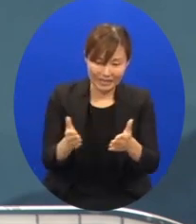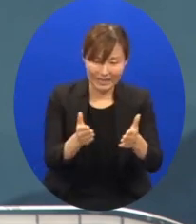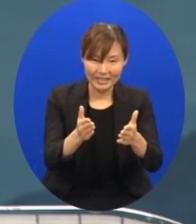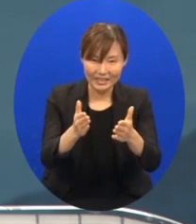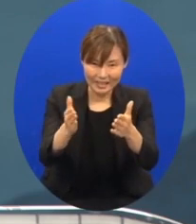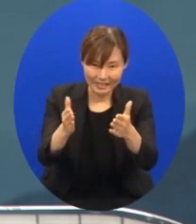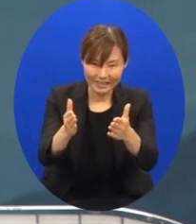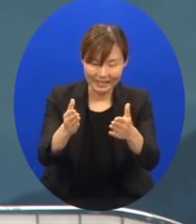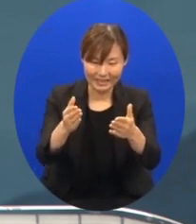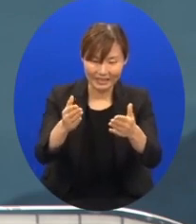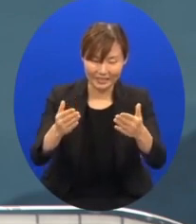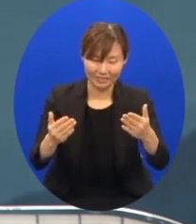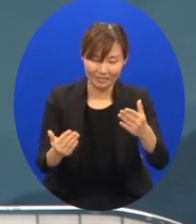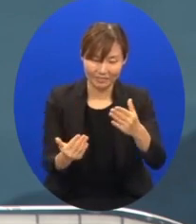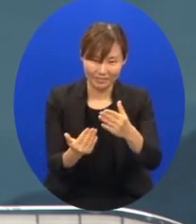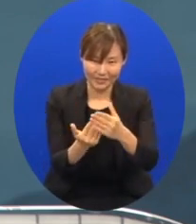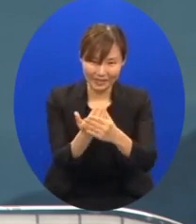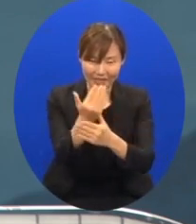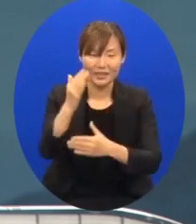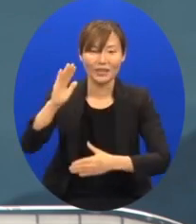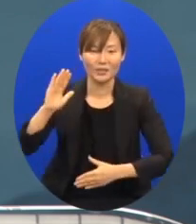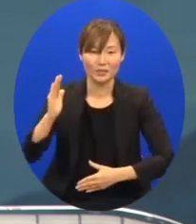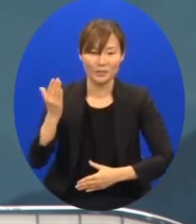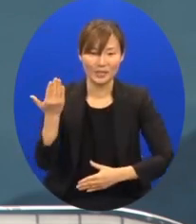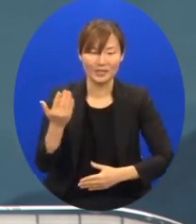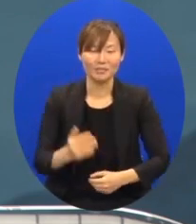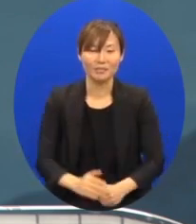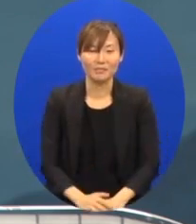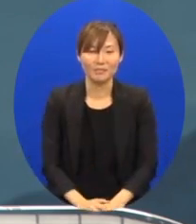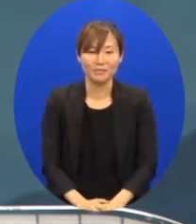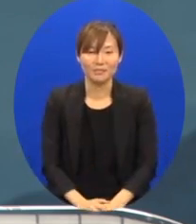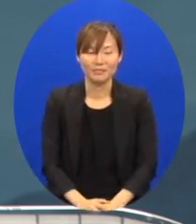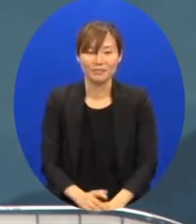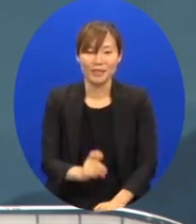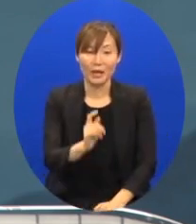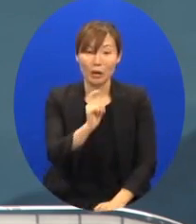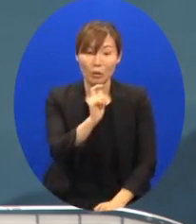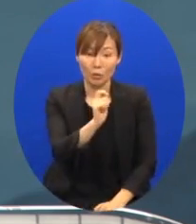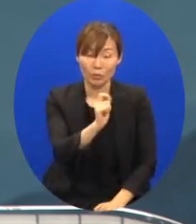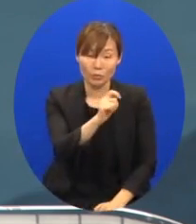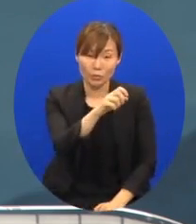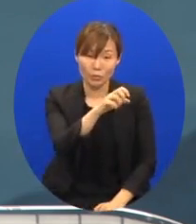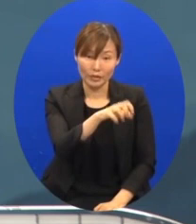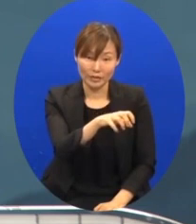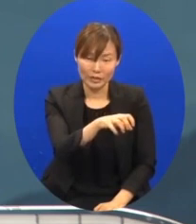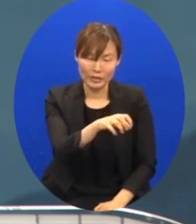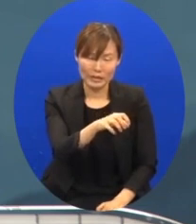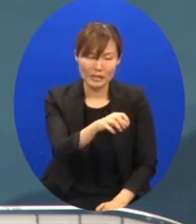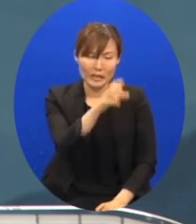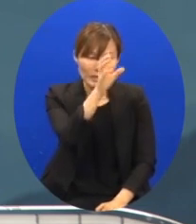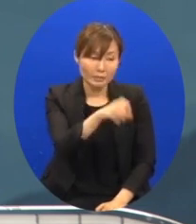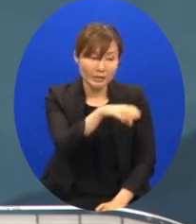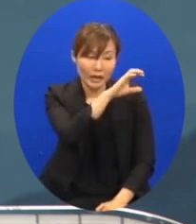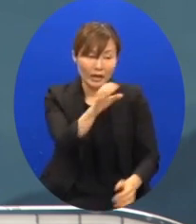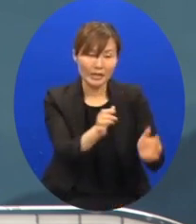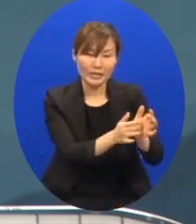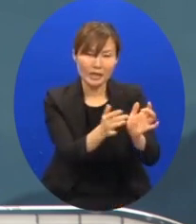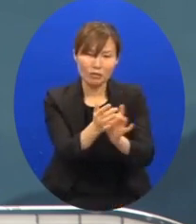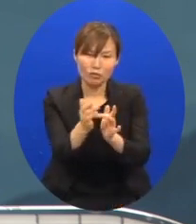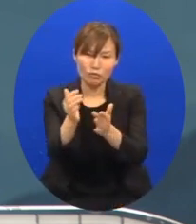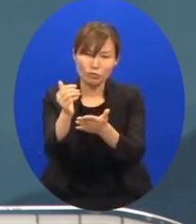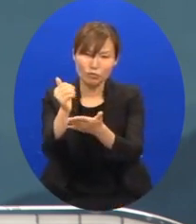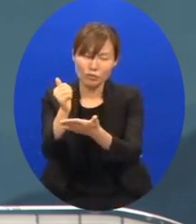여러분 중에 사도 바울이 고린도에서 십자가 예수님만 전할 때 그 탑 답하고 막막했던 두렵고